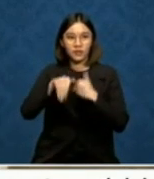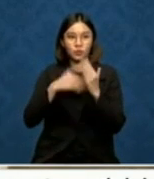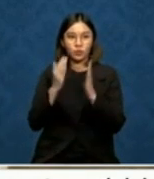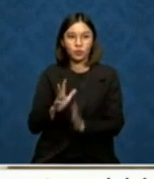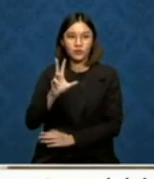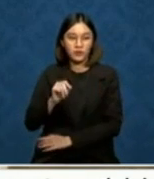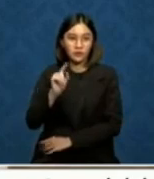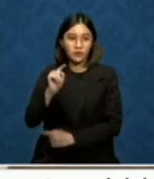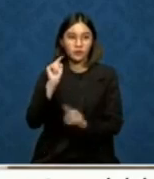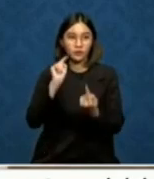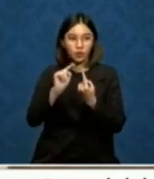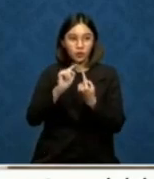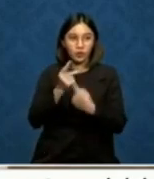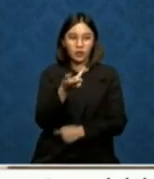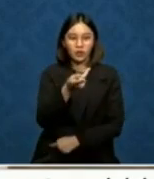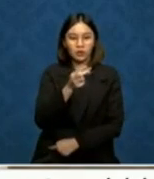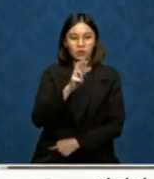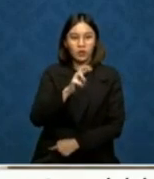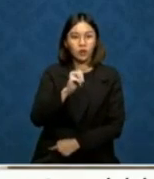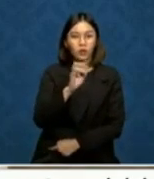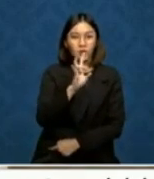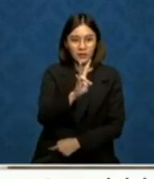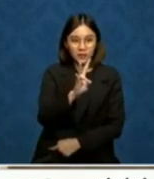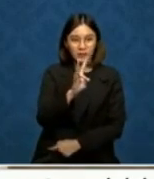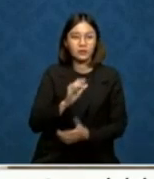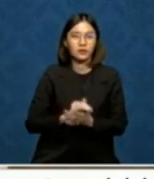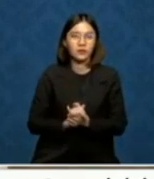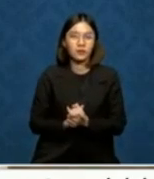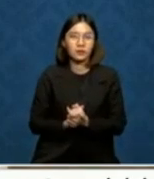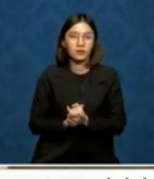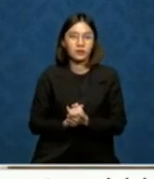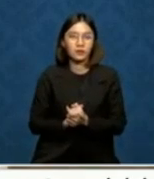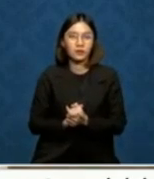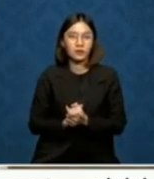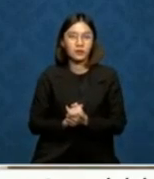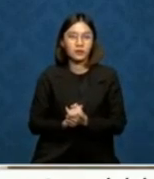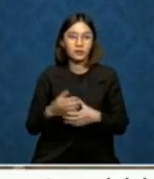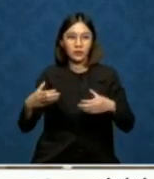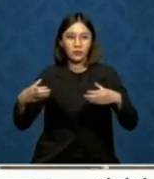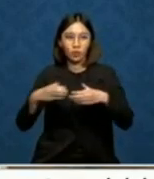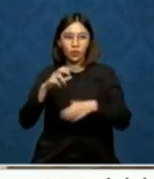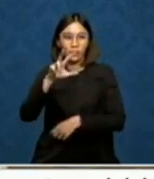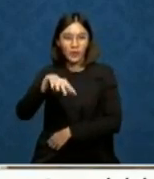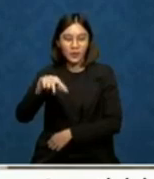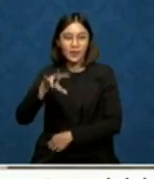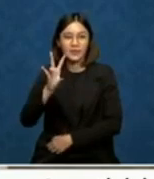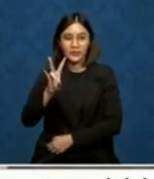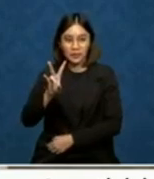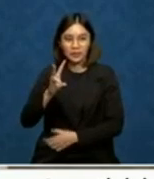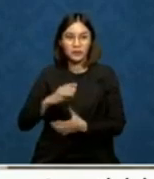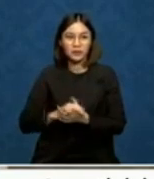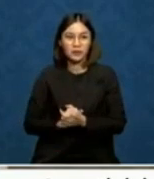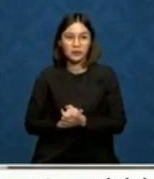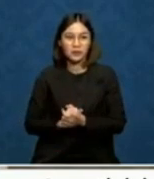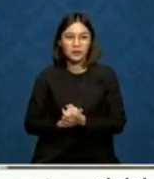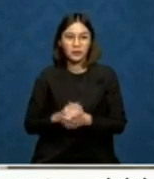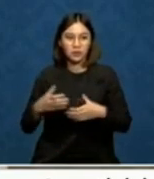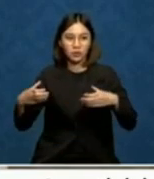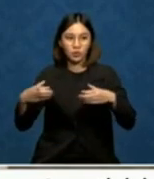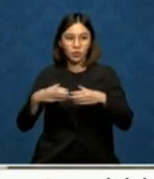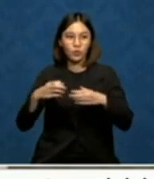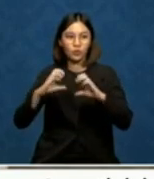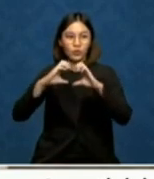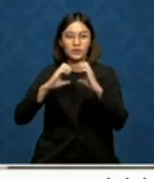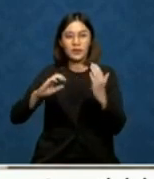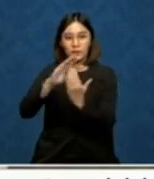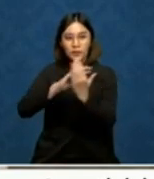านครับเป็นสัดส่วนครม7ท่านพรรคเพื่อไทย7ท่านพรรคภูมิ